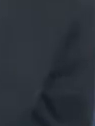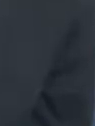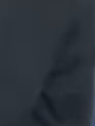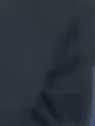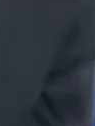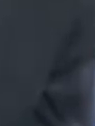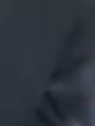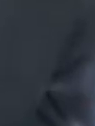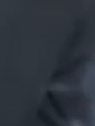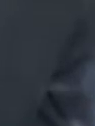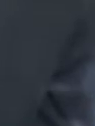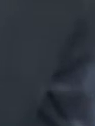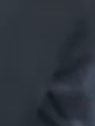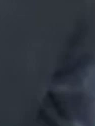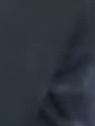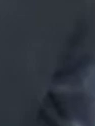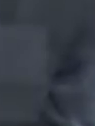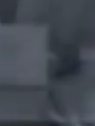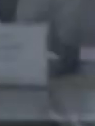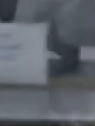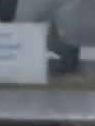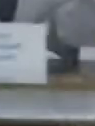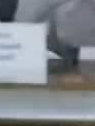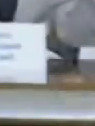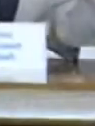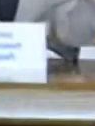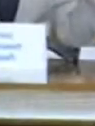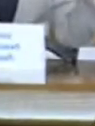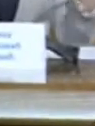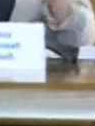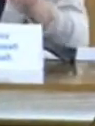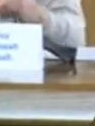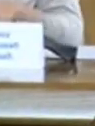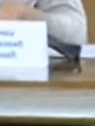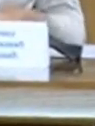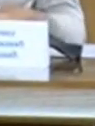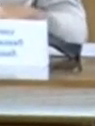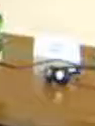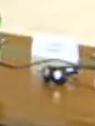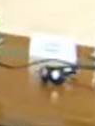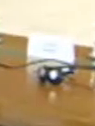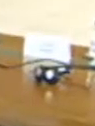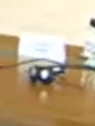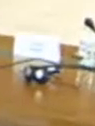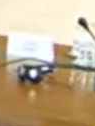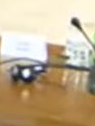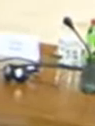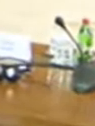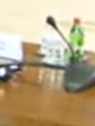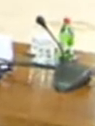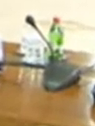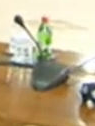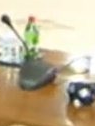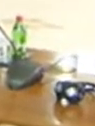Kada tvoj komšiju izvređaju. U autobusu napadnu čoveka. Kada tvom ocu ne daju posao. Kada ti druga pretuku. Zato što je druge vere. Jer im se čini suviše